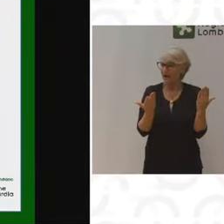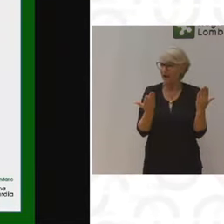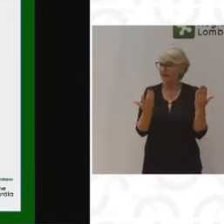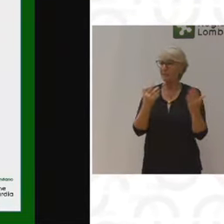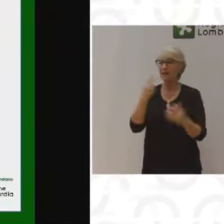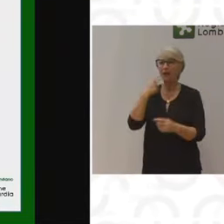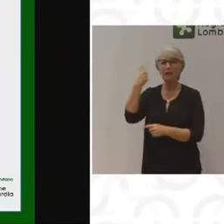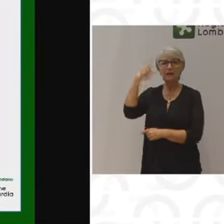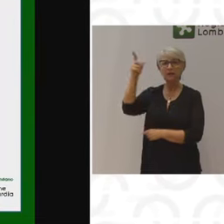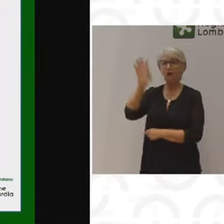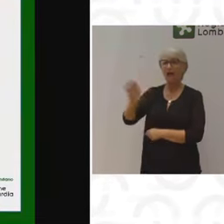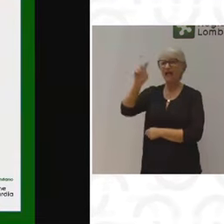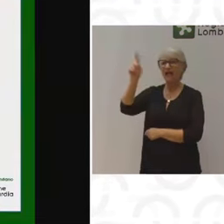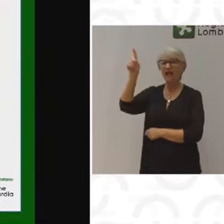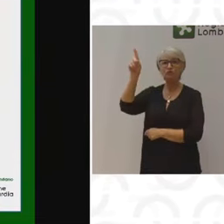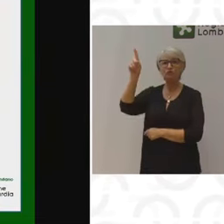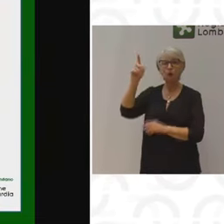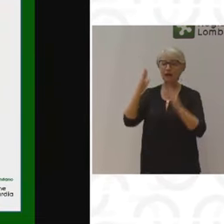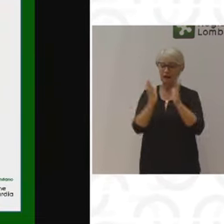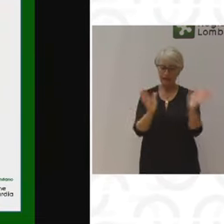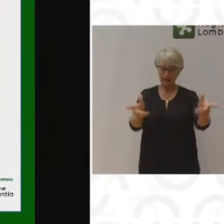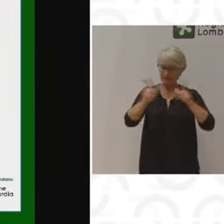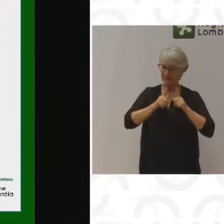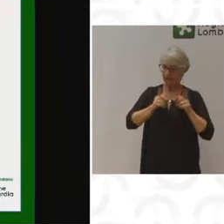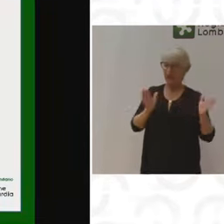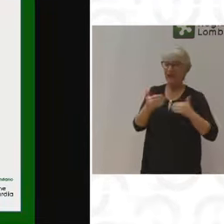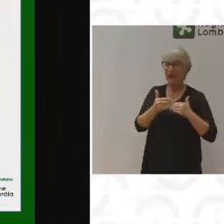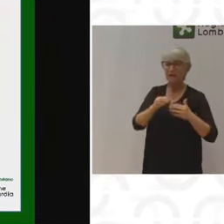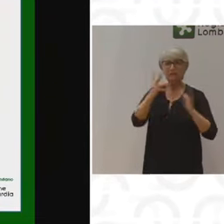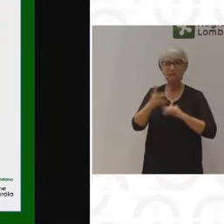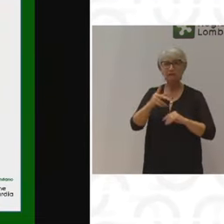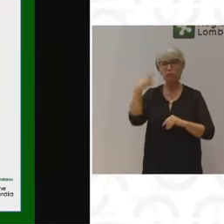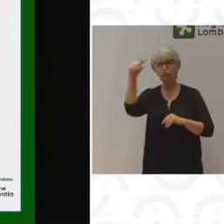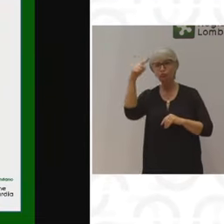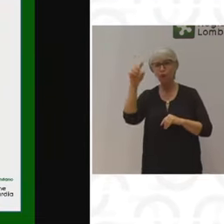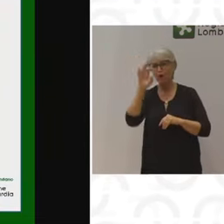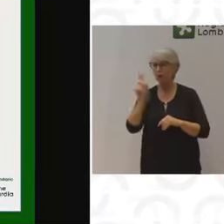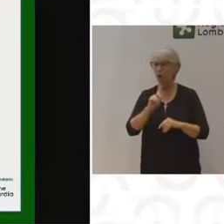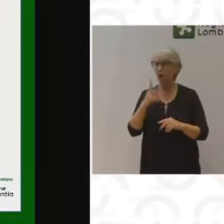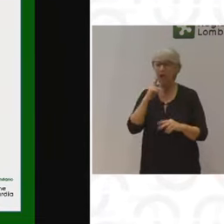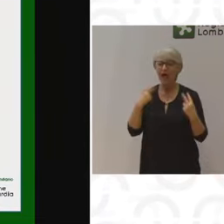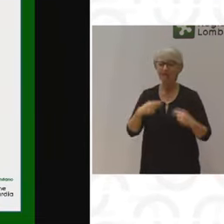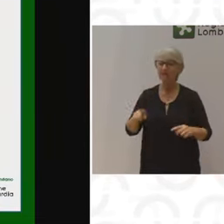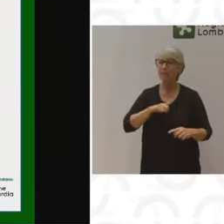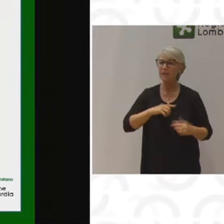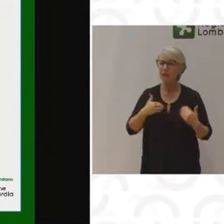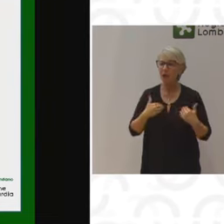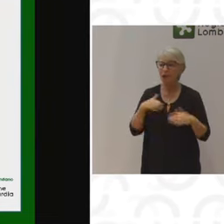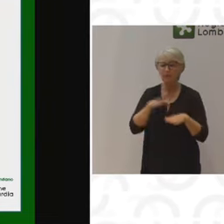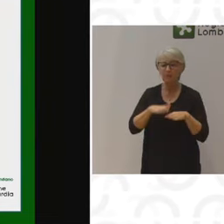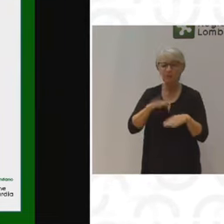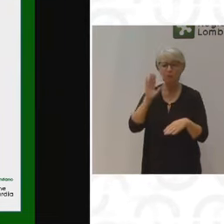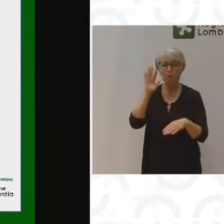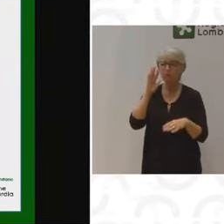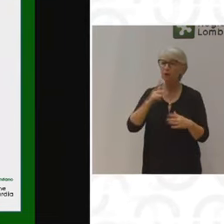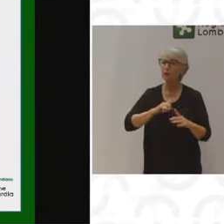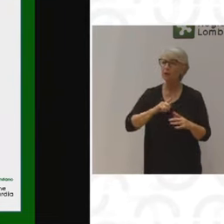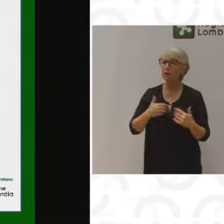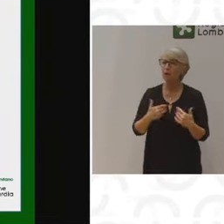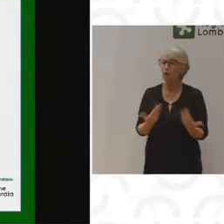regione, l'appartamento diventa di regione, voglio dire, lì riguarda la mia vita, riguarda la mia esperienza quotidiana,